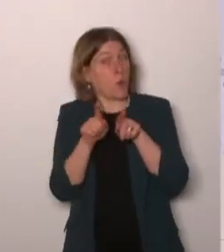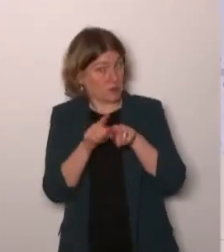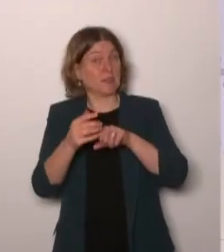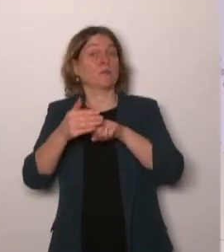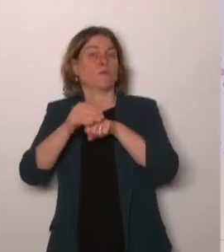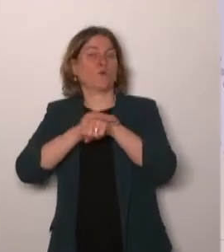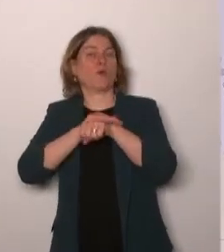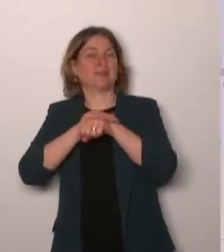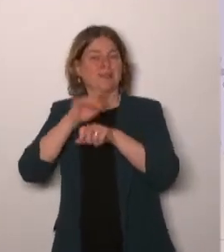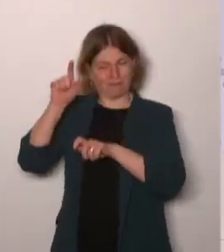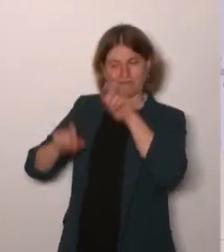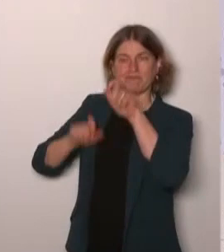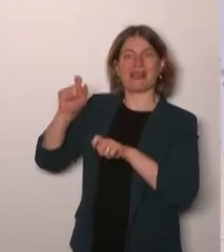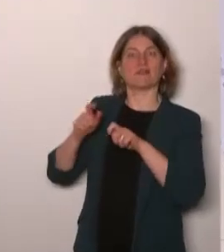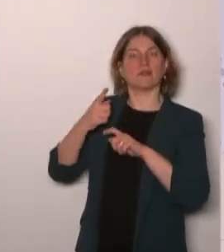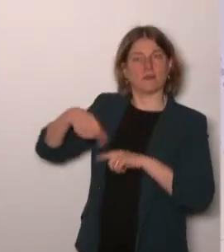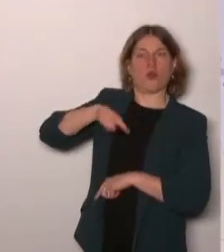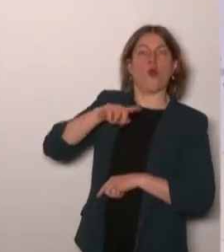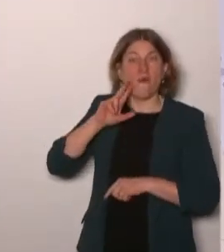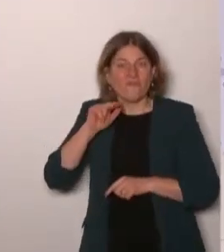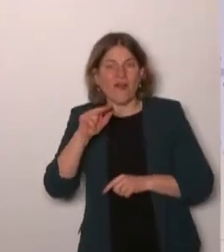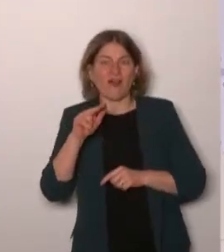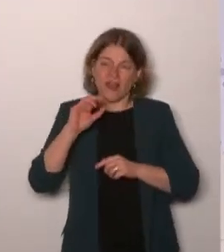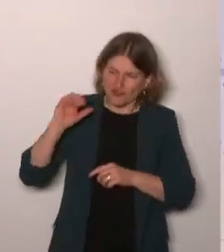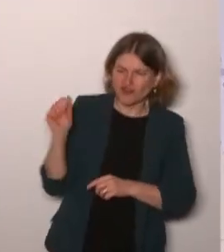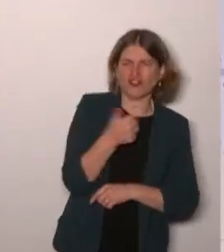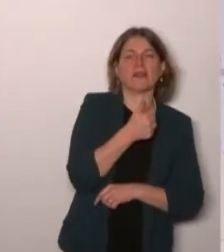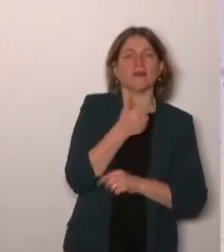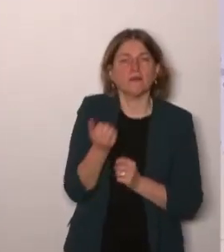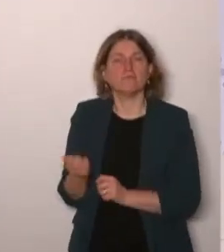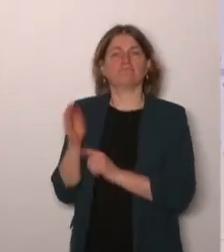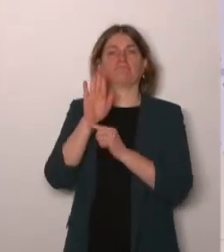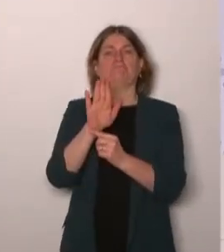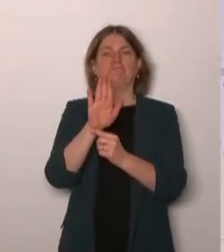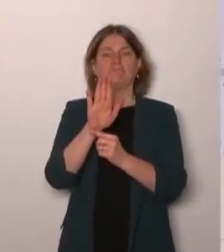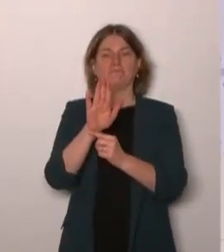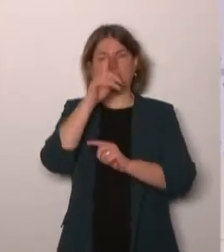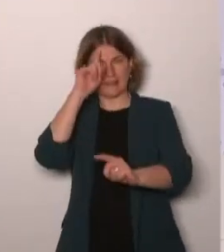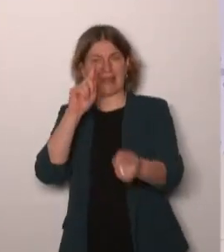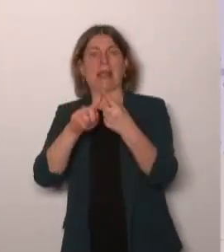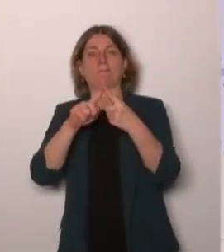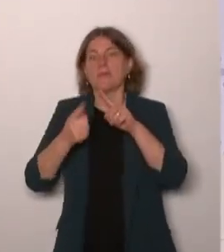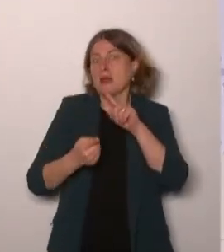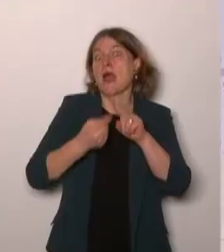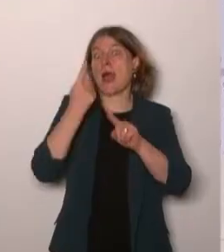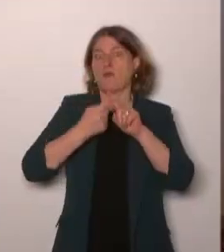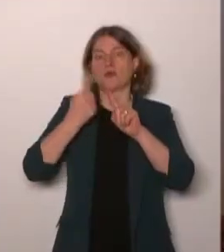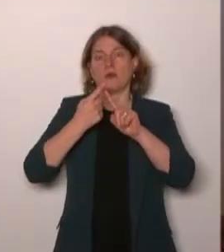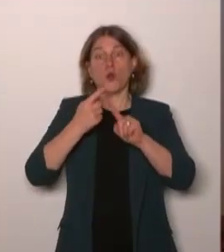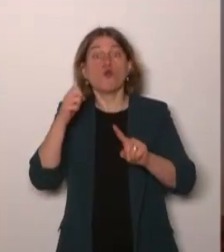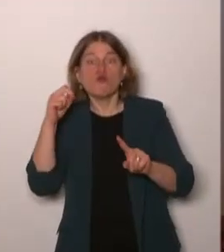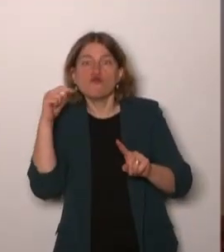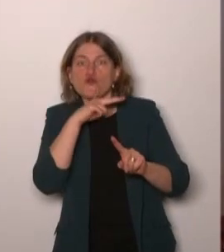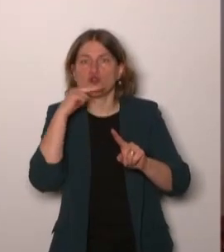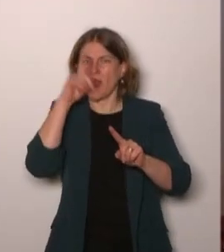qui vont être présents pour porter chacun d'eux un sujet fort sur lequel il est nécessaire, il est urgent